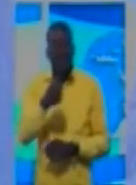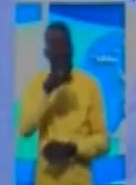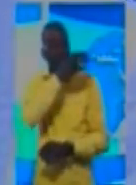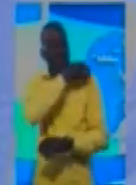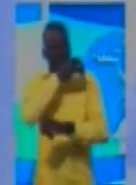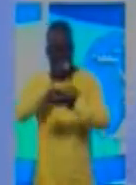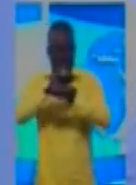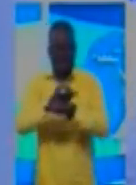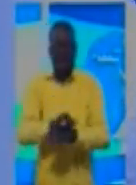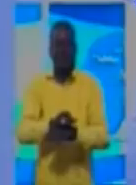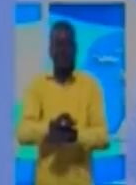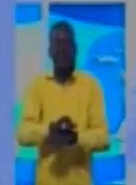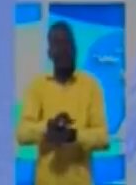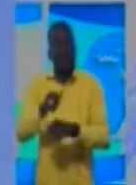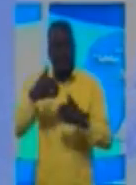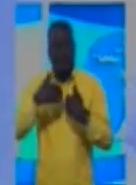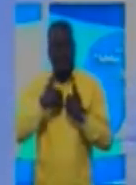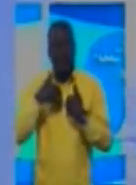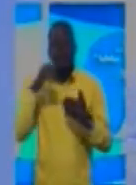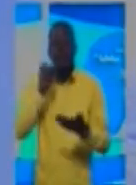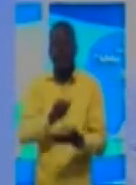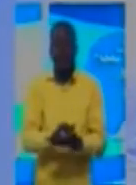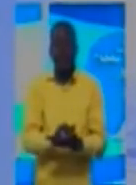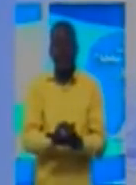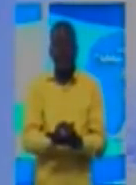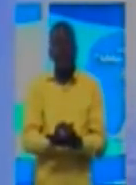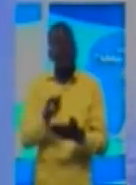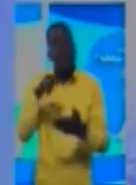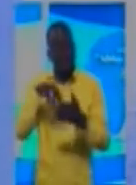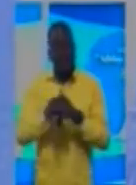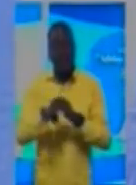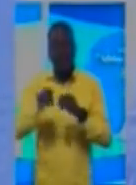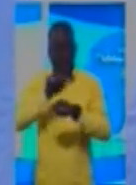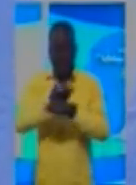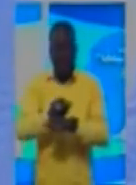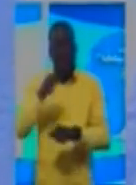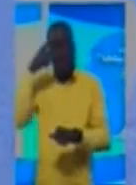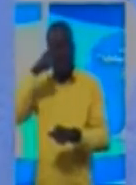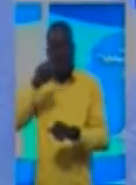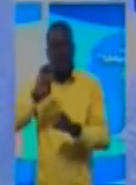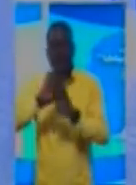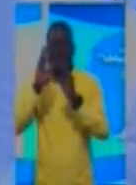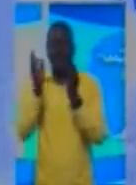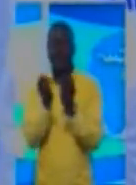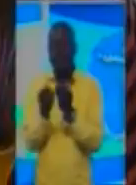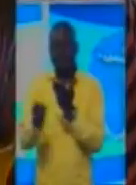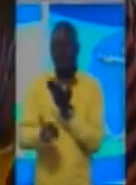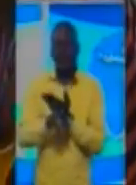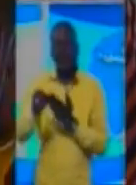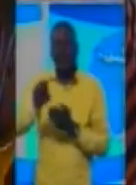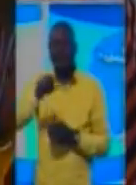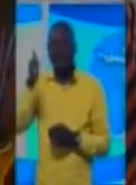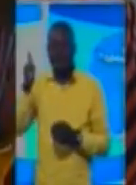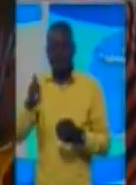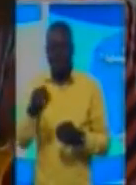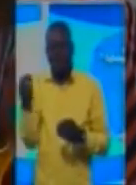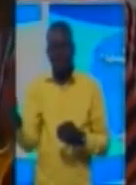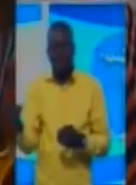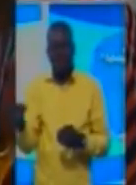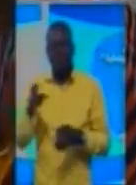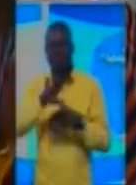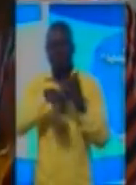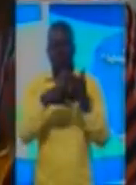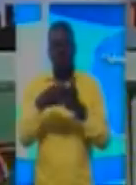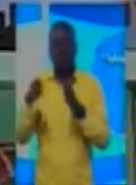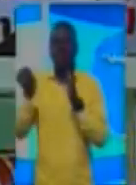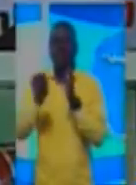traditionnel et coutumier s'approprie ça, que ça rentre donc dans l'habitude de la famille. C'est un exemple simple que donc j'ai pris comme ça, mais il y en a d'autres. Et tous les exemples seront